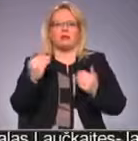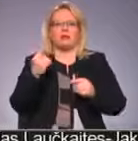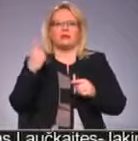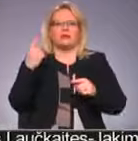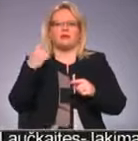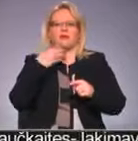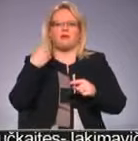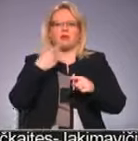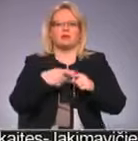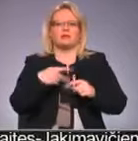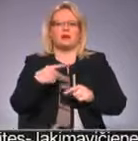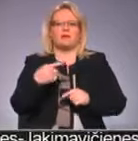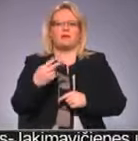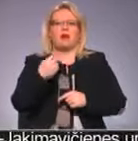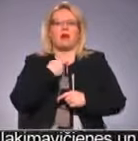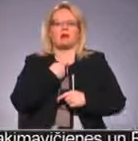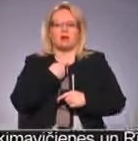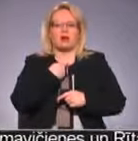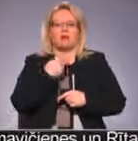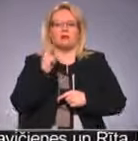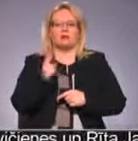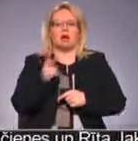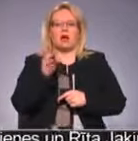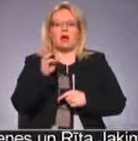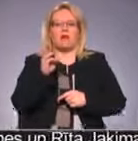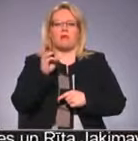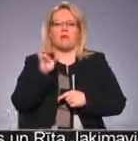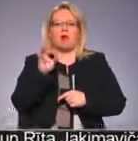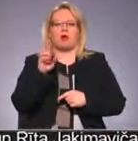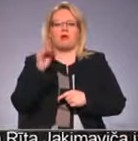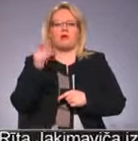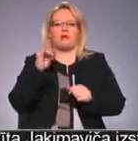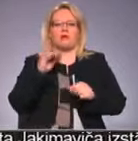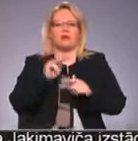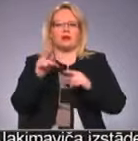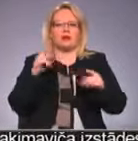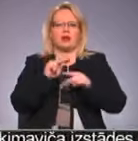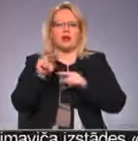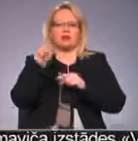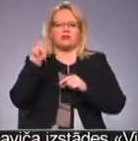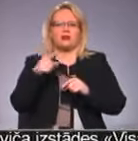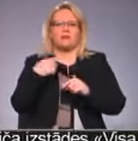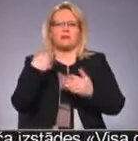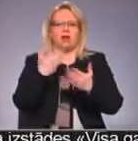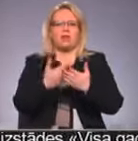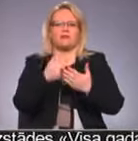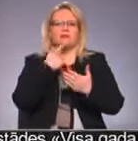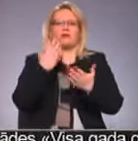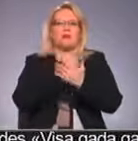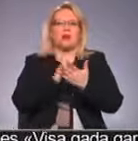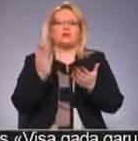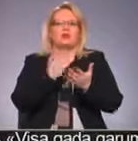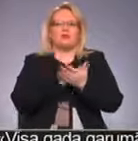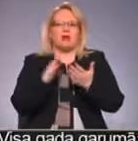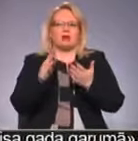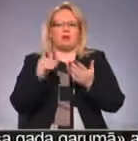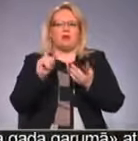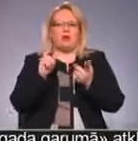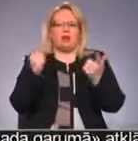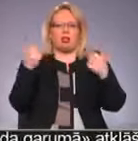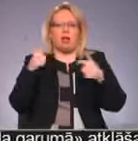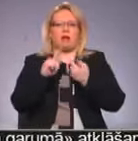man milzīgs pārsteigums bija. Tad, kad Morfos piedāva, bija izskanējis šis nosaukums, bija skaidrs beidzot. Laika